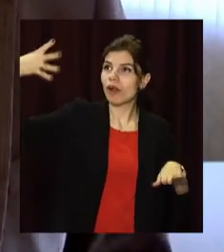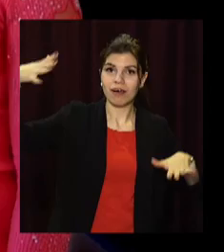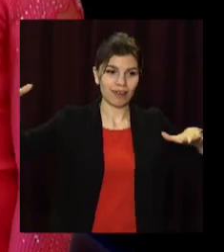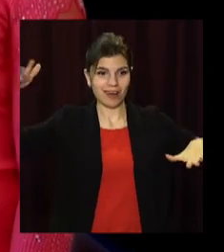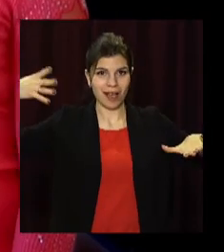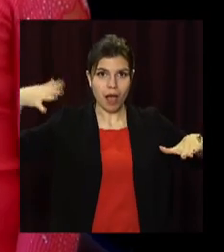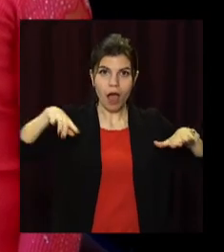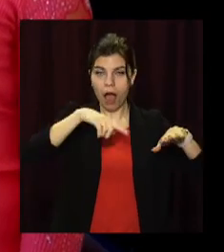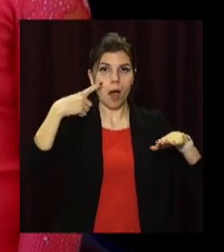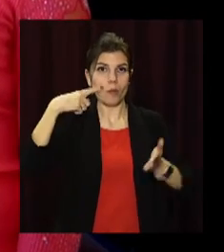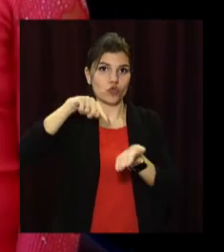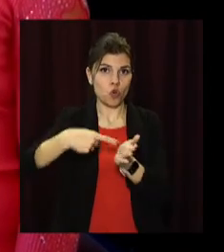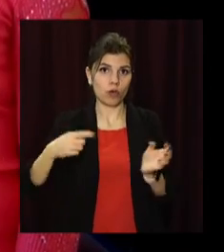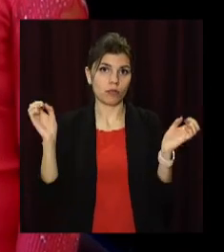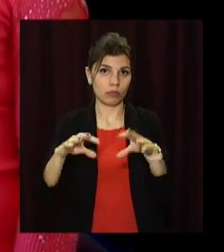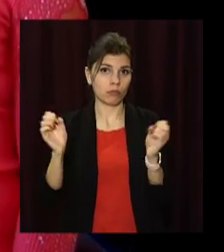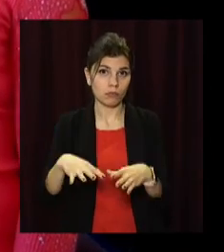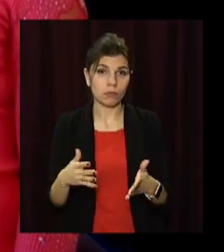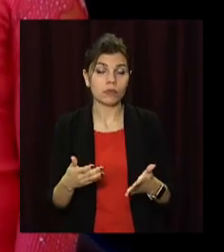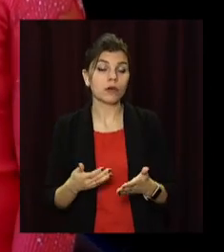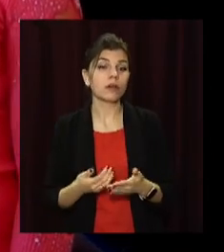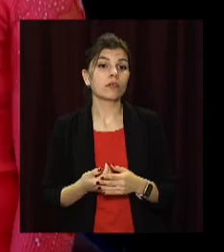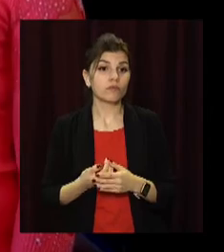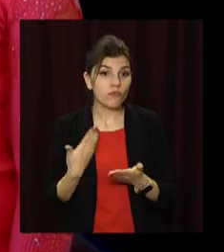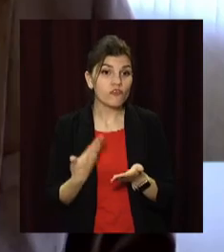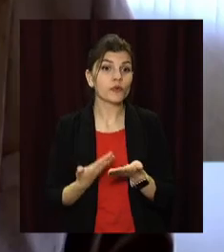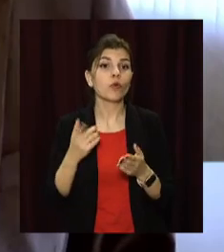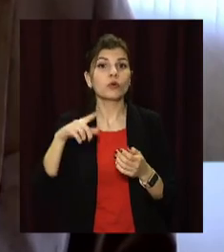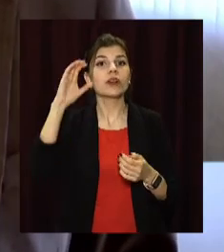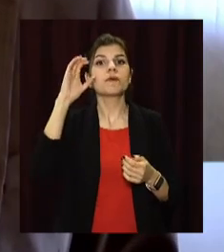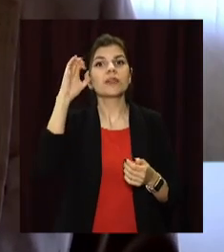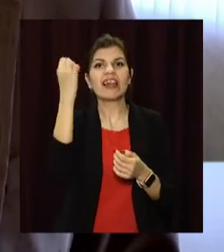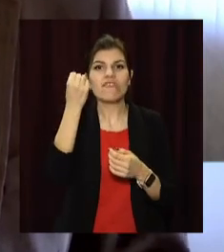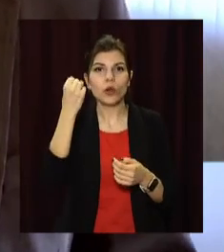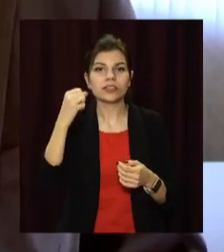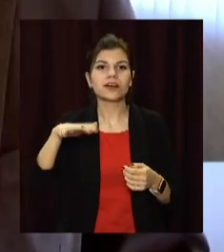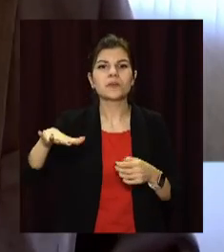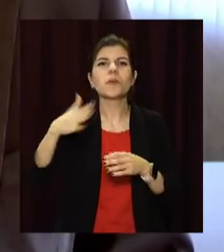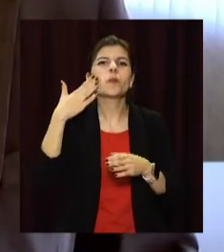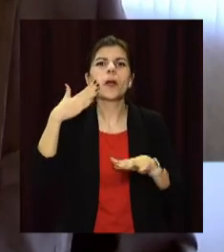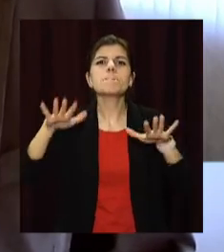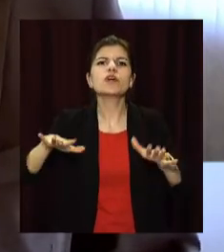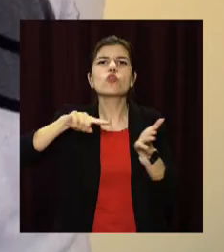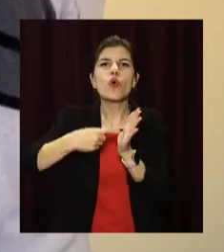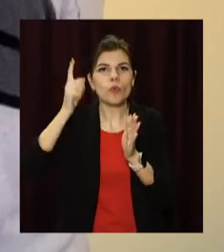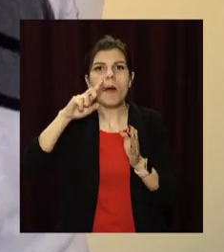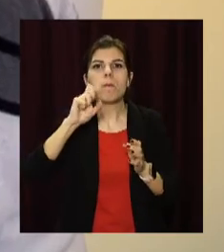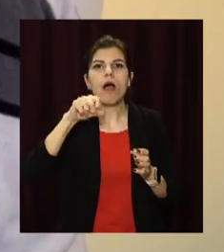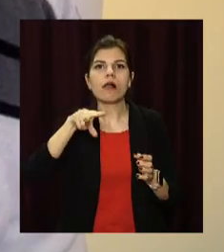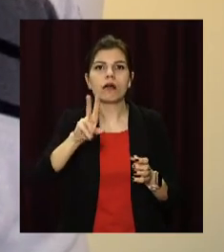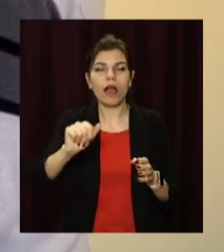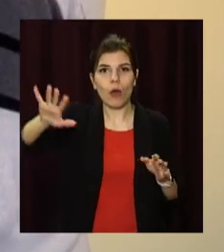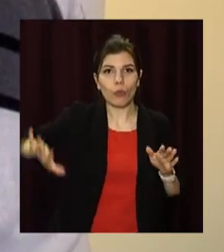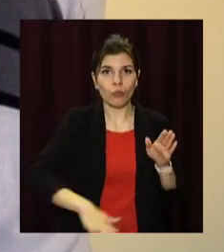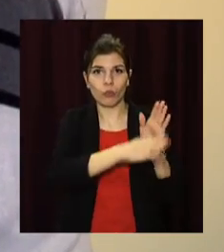багатоквартирні будинки. Прикордонна також, Криворізька. Тобто ті місця, де є балка. Зазвичай